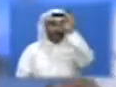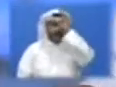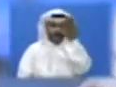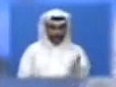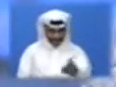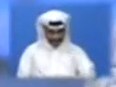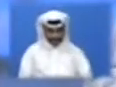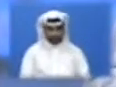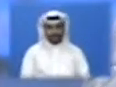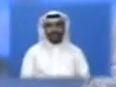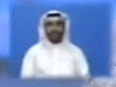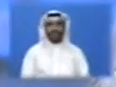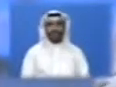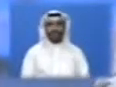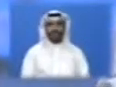الأمنية.